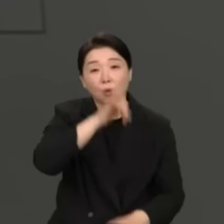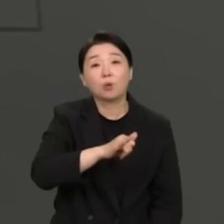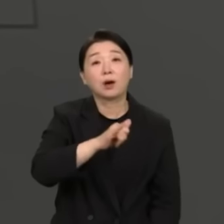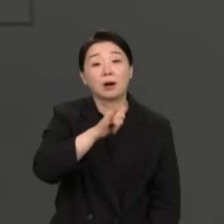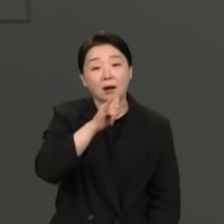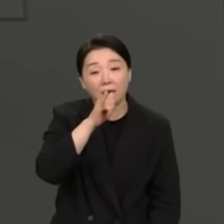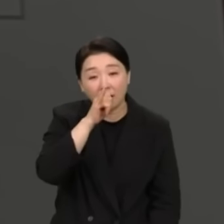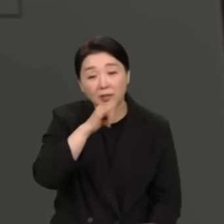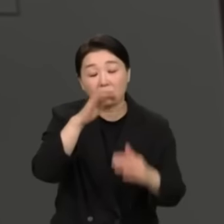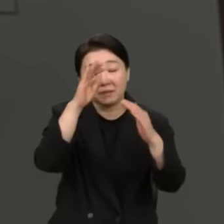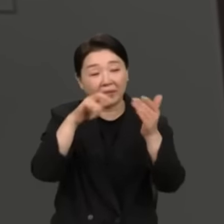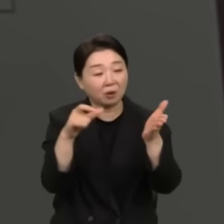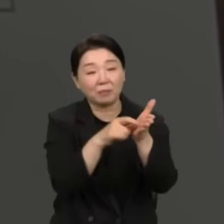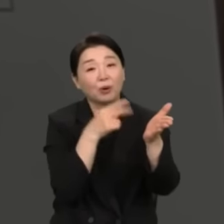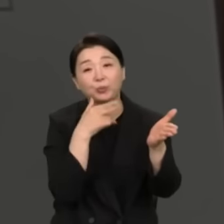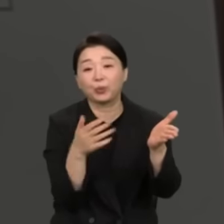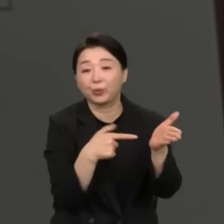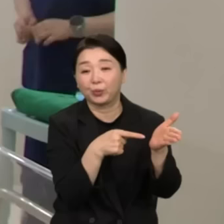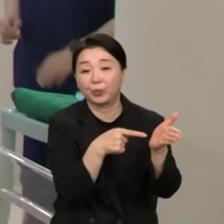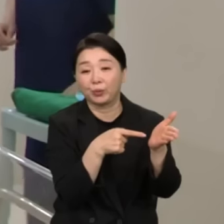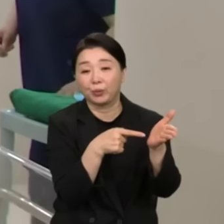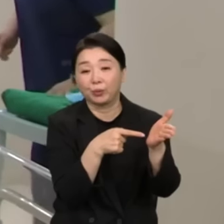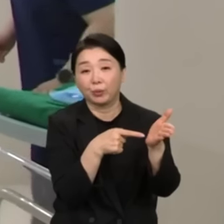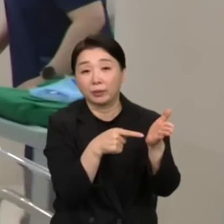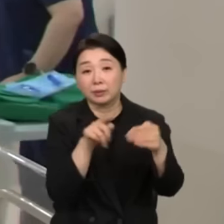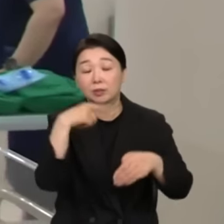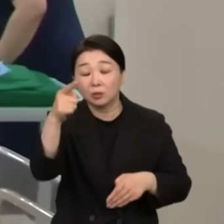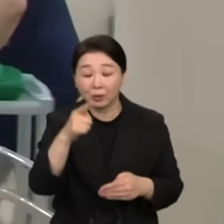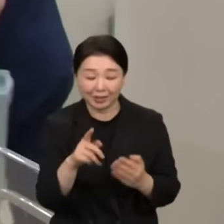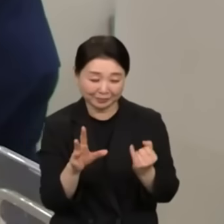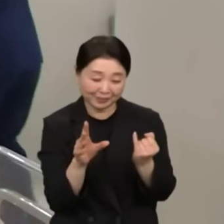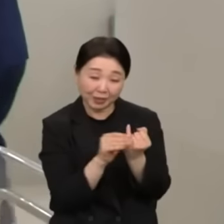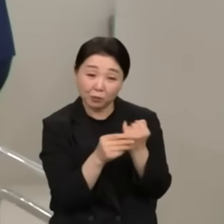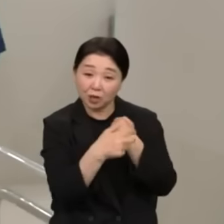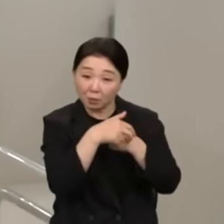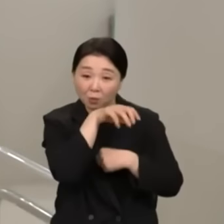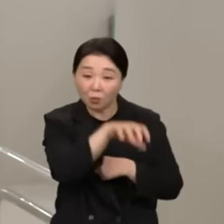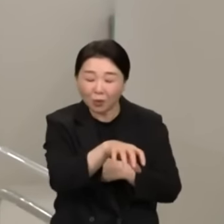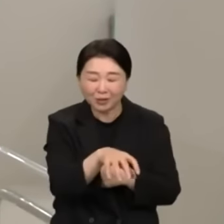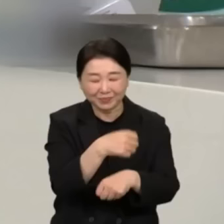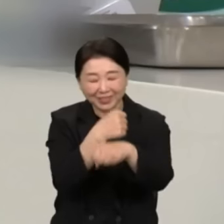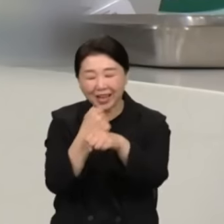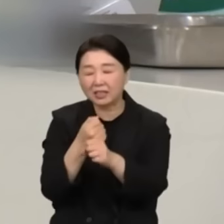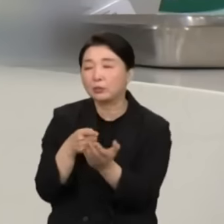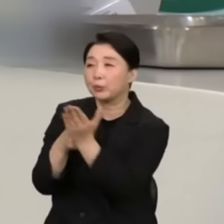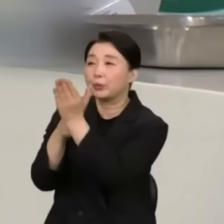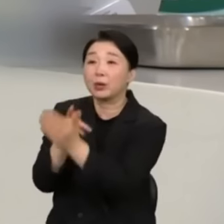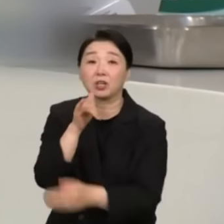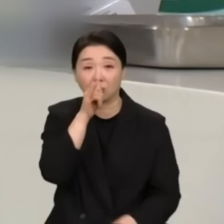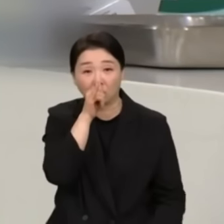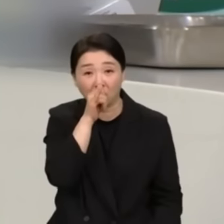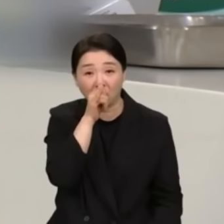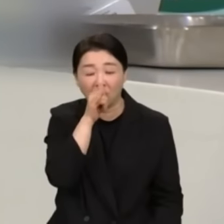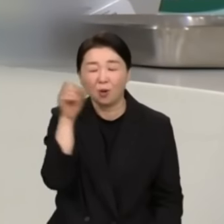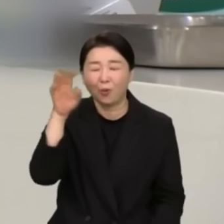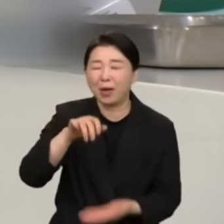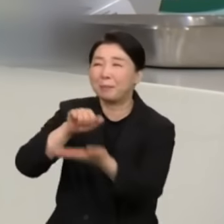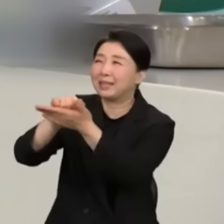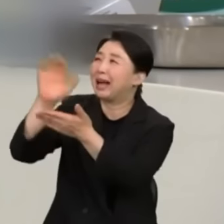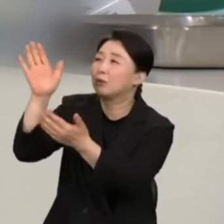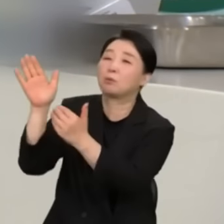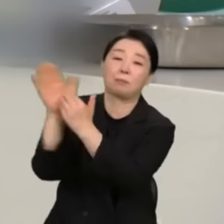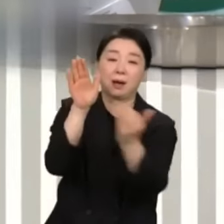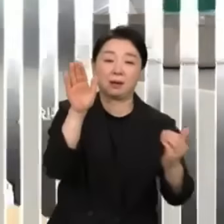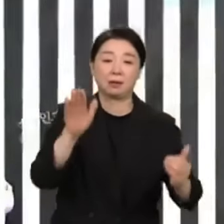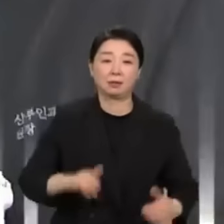내용이 언급조차 되지 않았습니다. 그 뒤 산부인과 학계에서 수차례 의견을 내기도 했지만 역시 받아들여지지